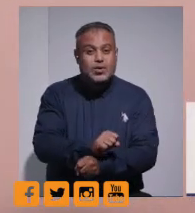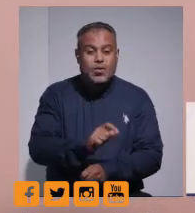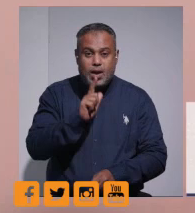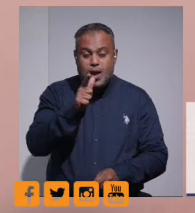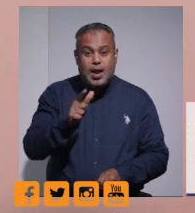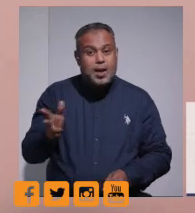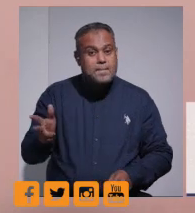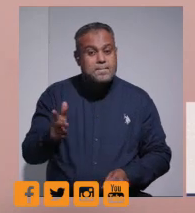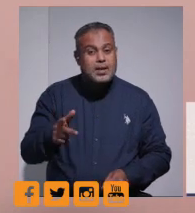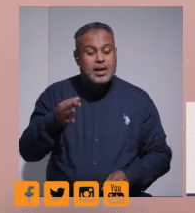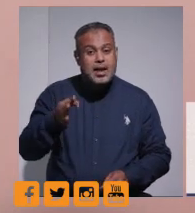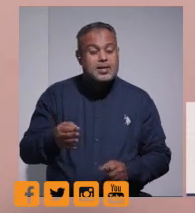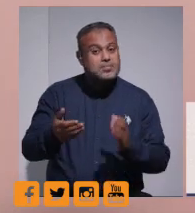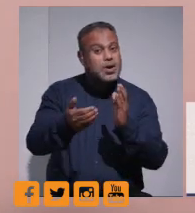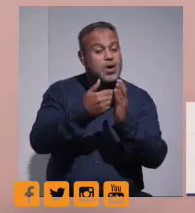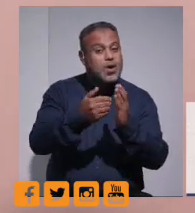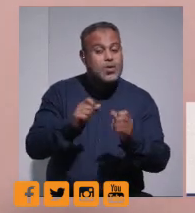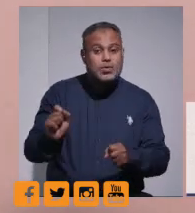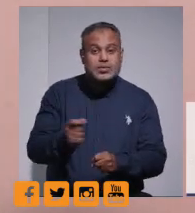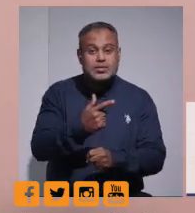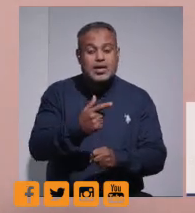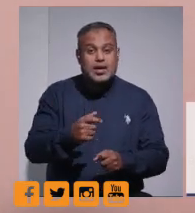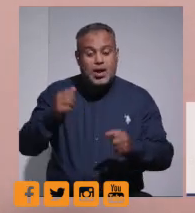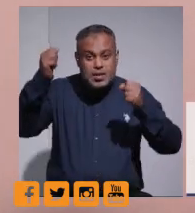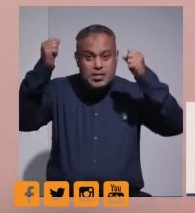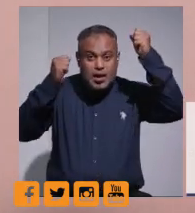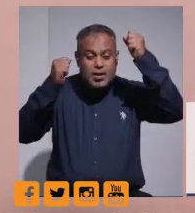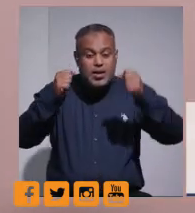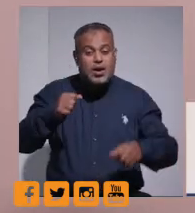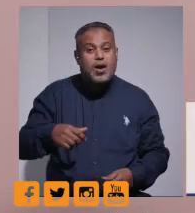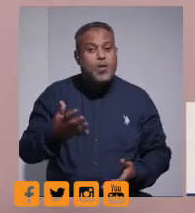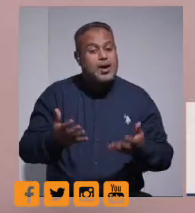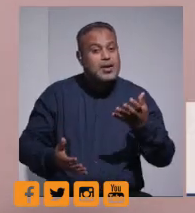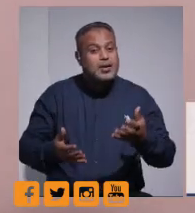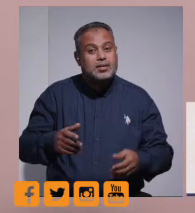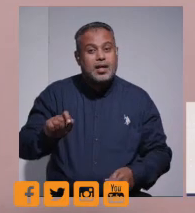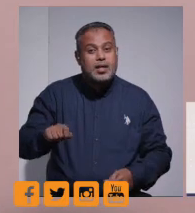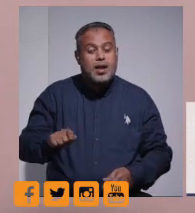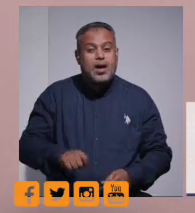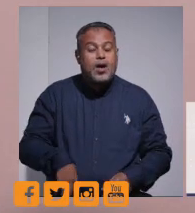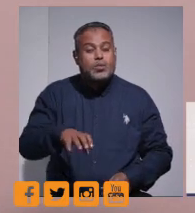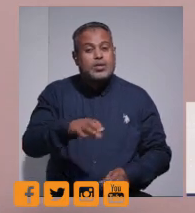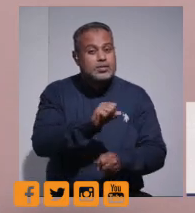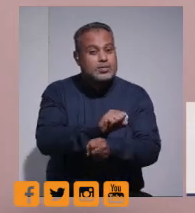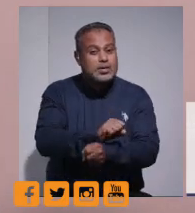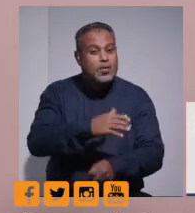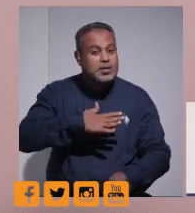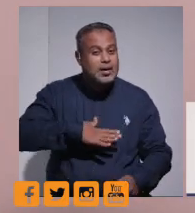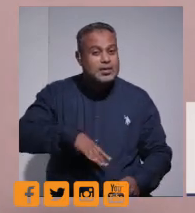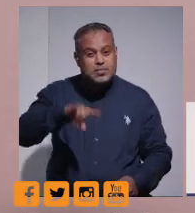ضروره التدخل السريع لوزاره الداخليه والعدل للوقوف على اوضاع السجناء واحتياجاتهم بالمحافظه